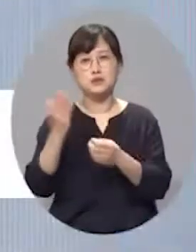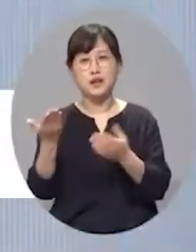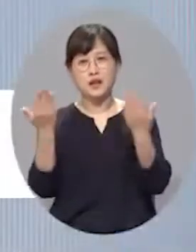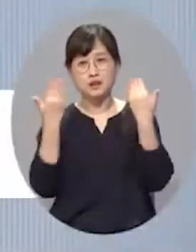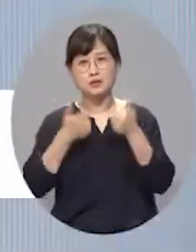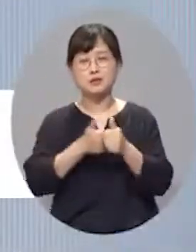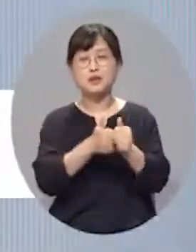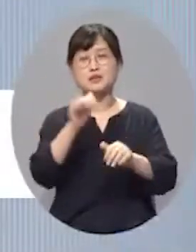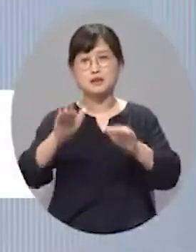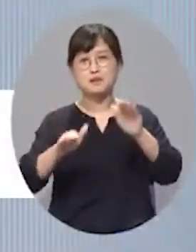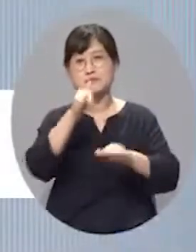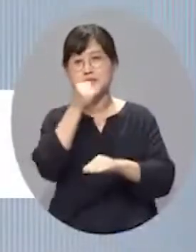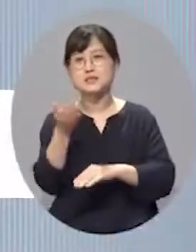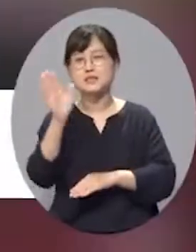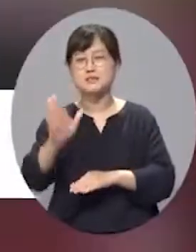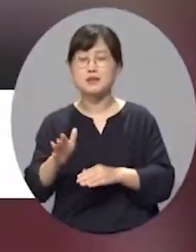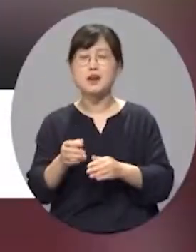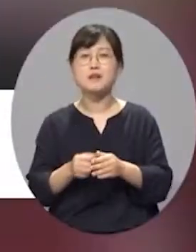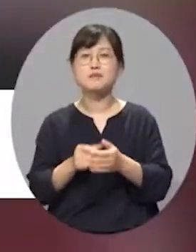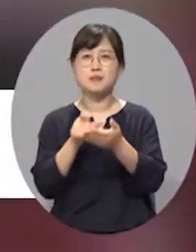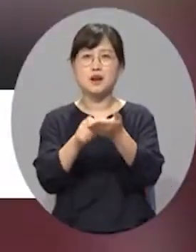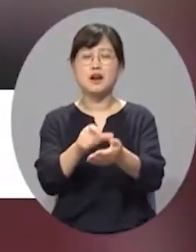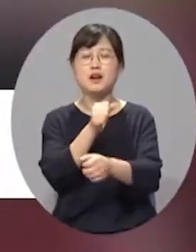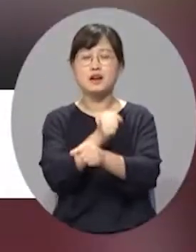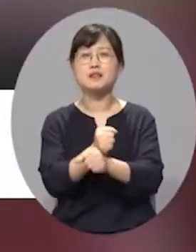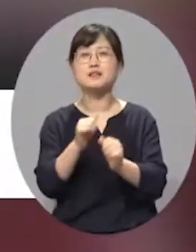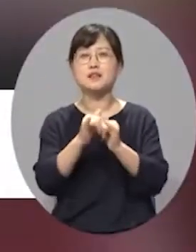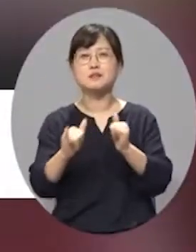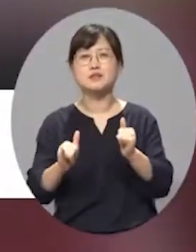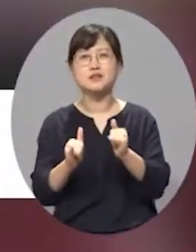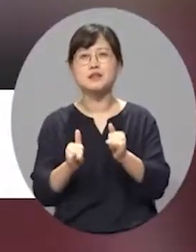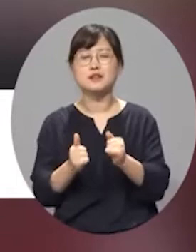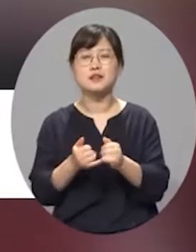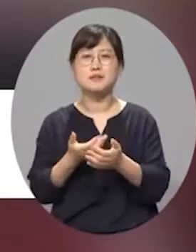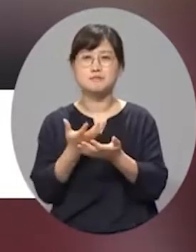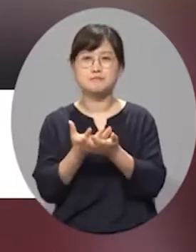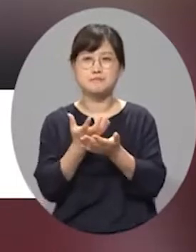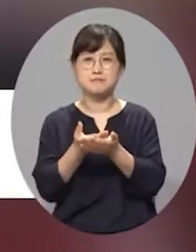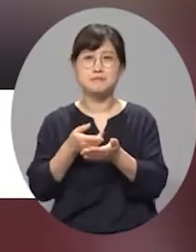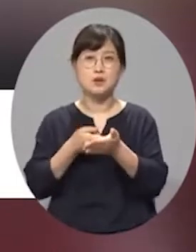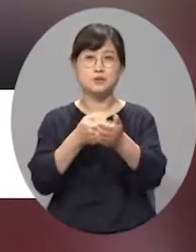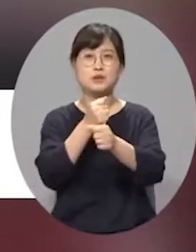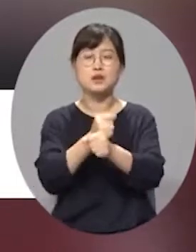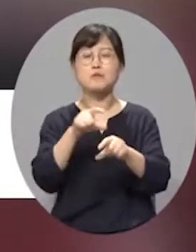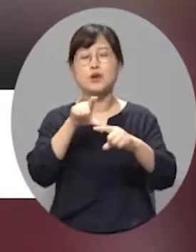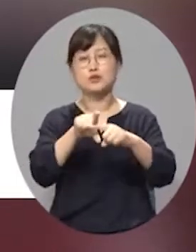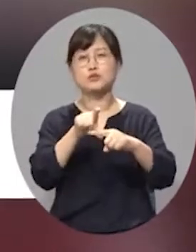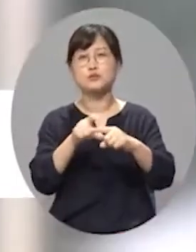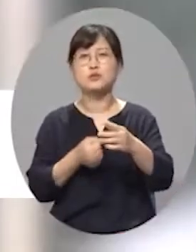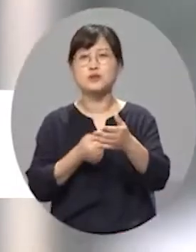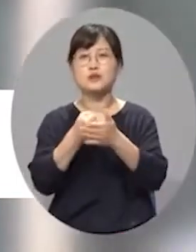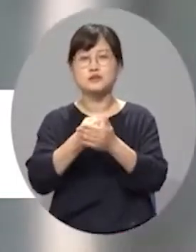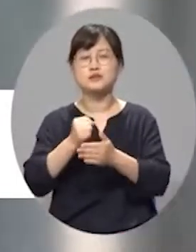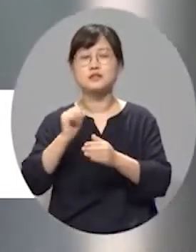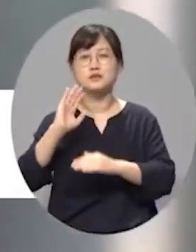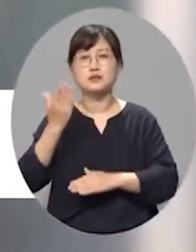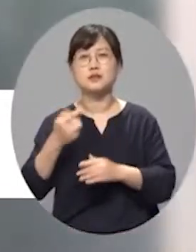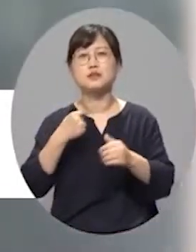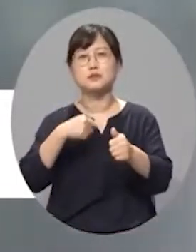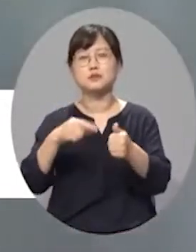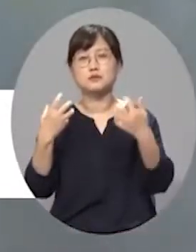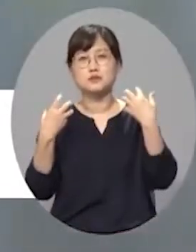있지만 통상적으로 입찰에 참여하는 주변 업체들에게 견적을 의뢰해 평균 가격으로 산정한다는 것이 도교육청의